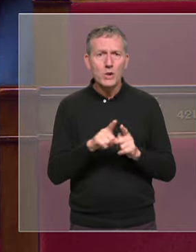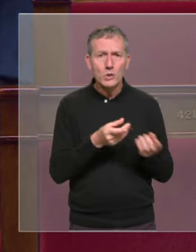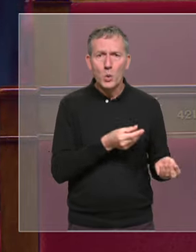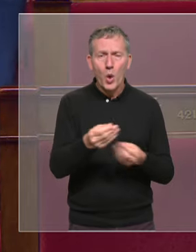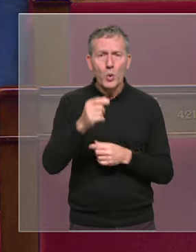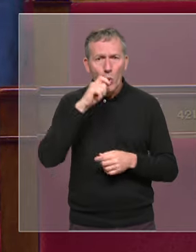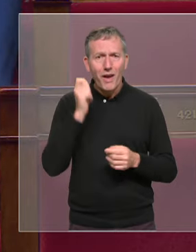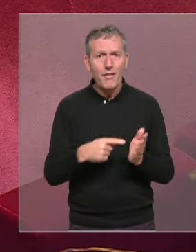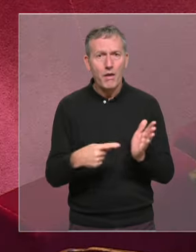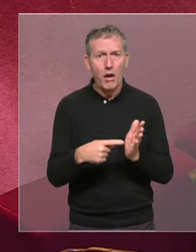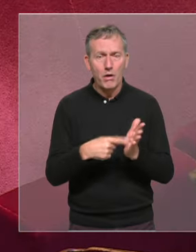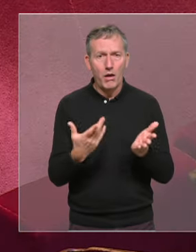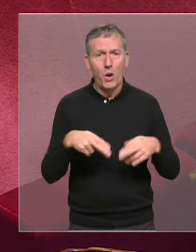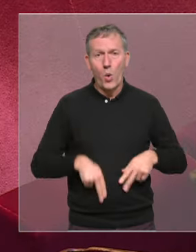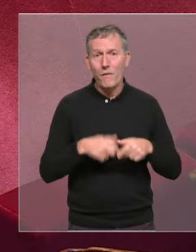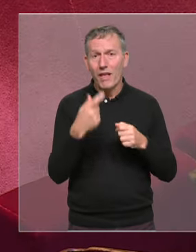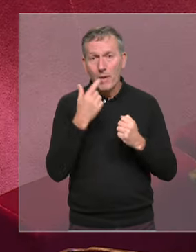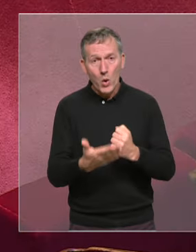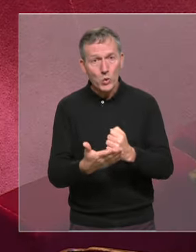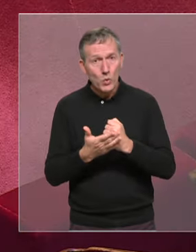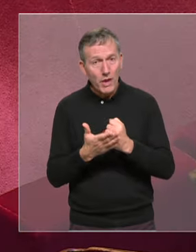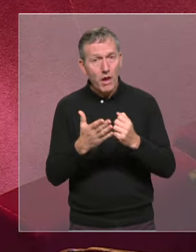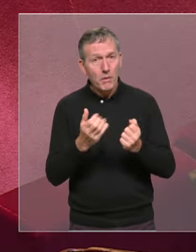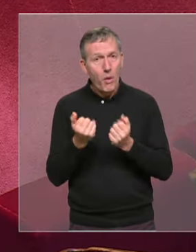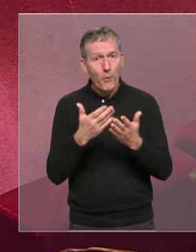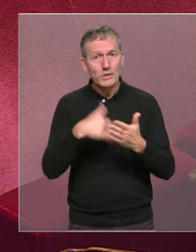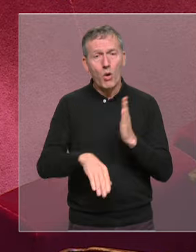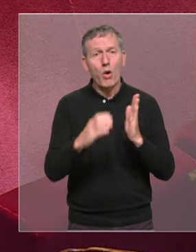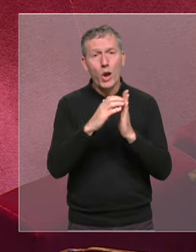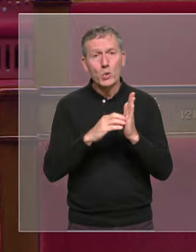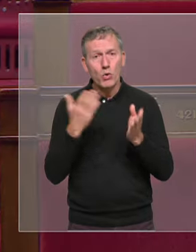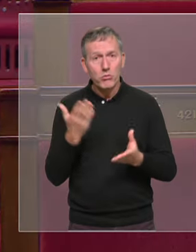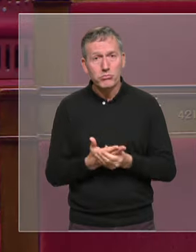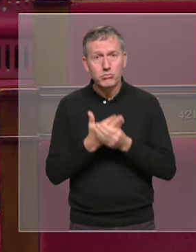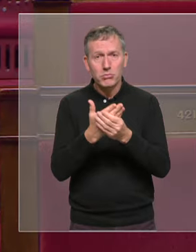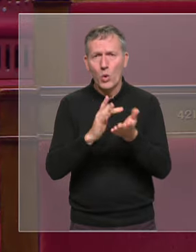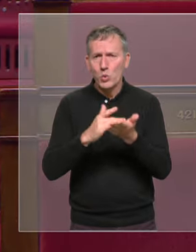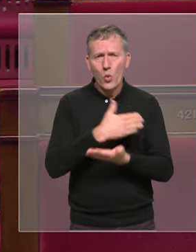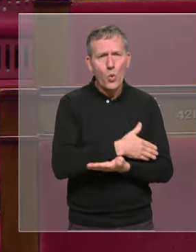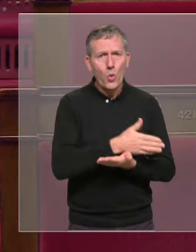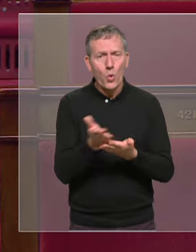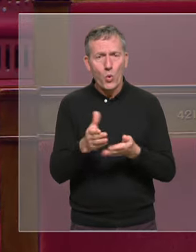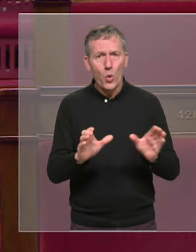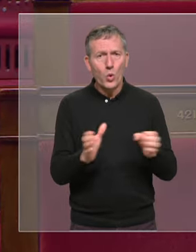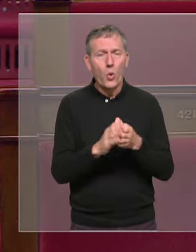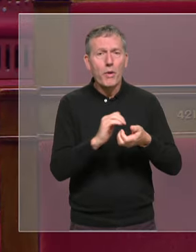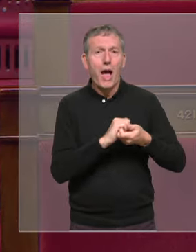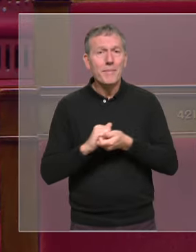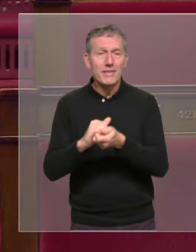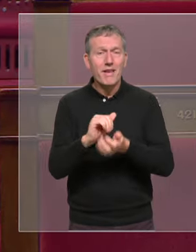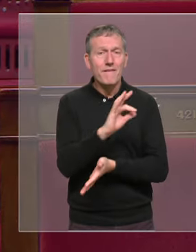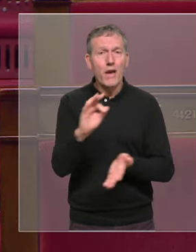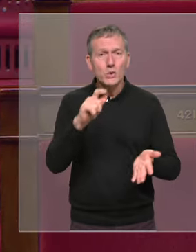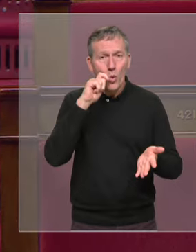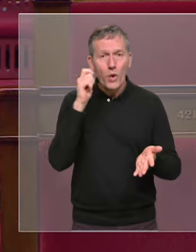le ministre, le gouvernement soutiendra-t-il la proposition de résolution que je porte avec d'autres parlementaires de tous les bancs du groupe d'amitié France-Ukraine